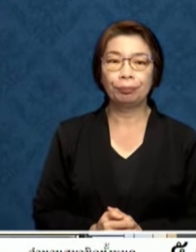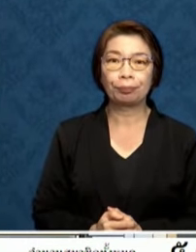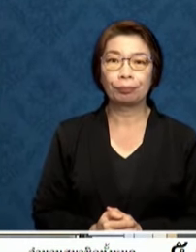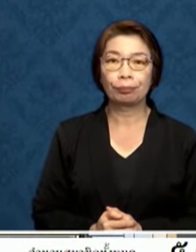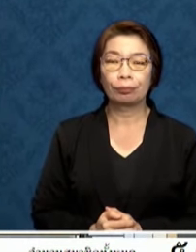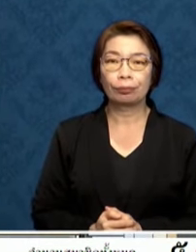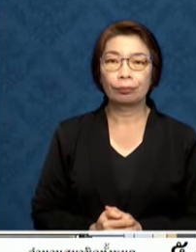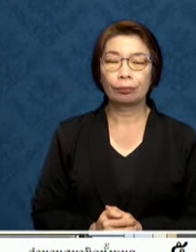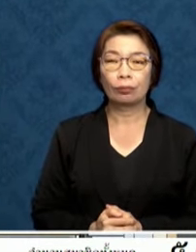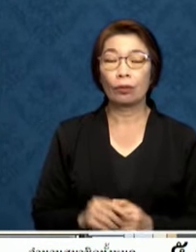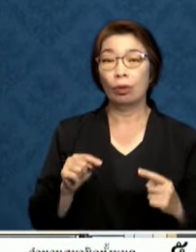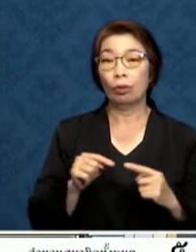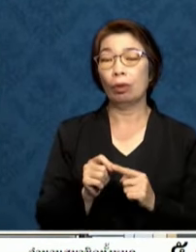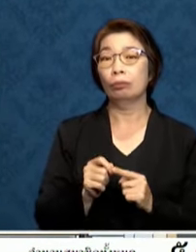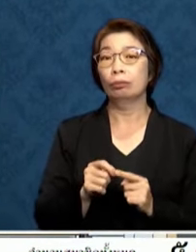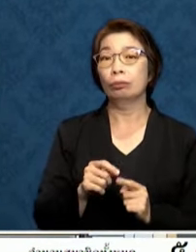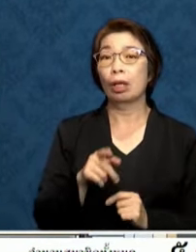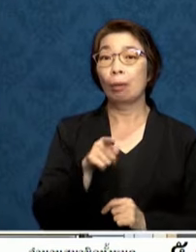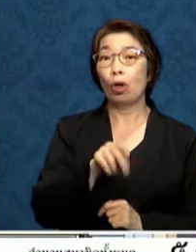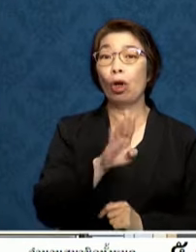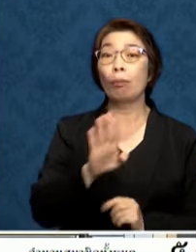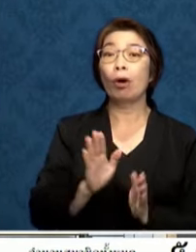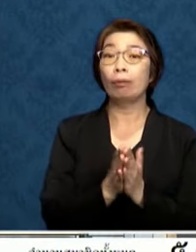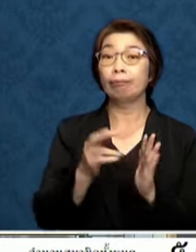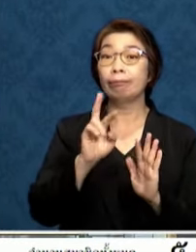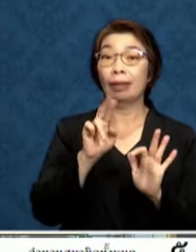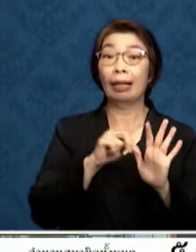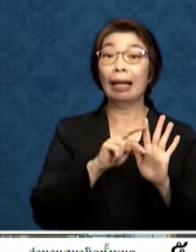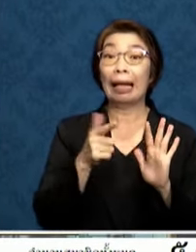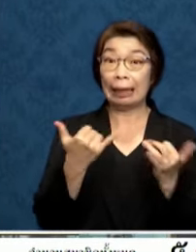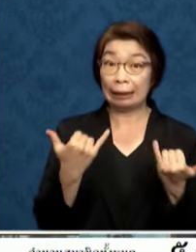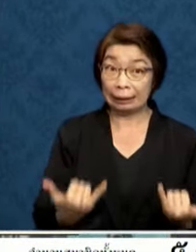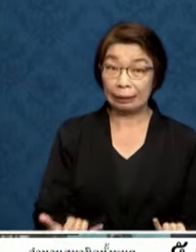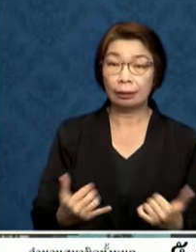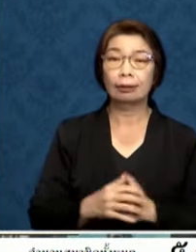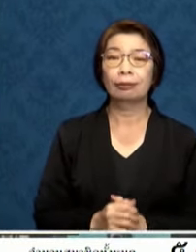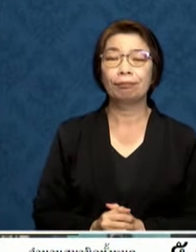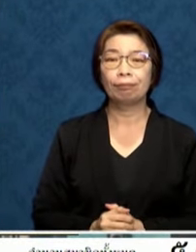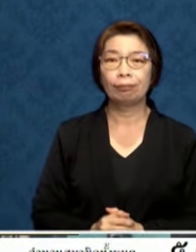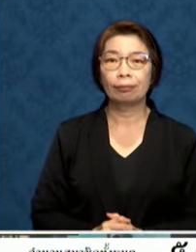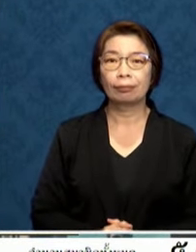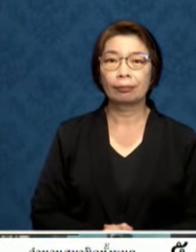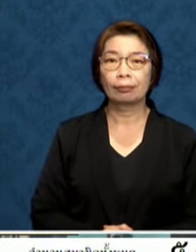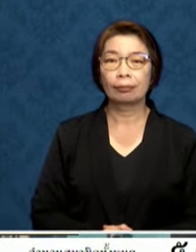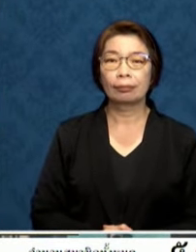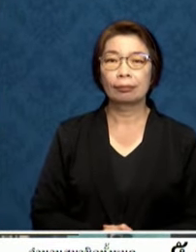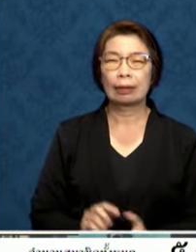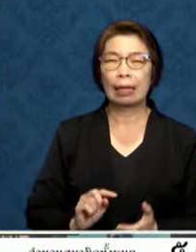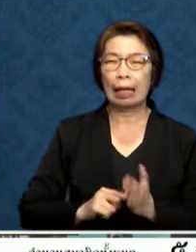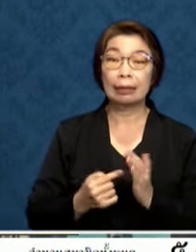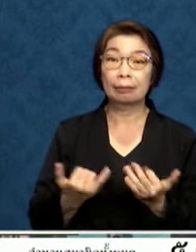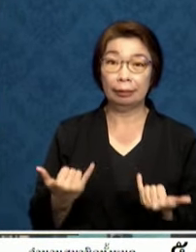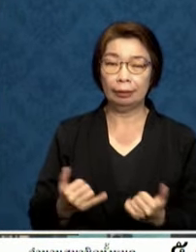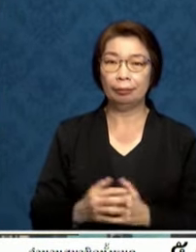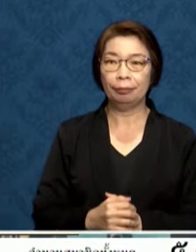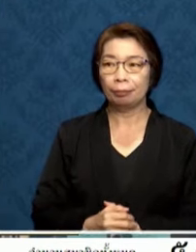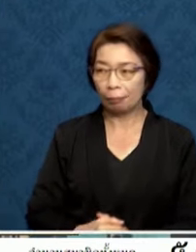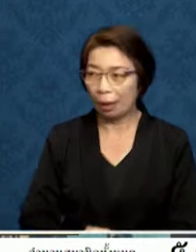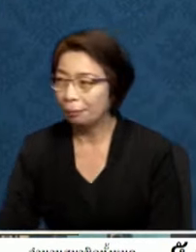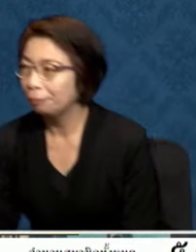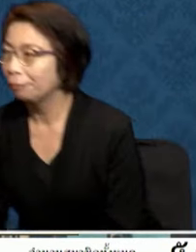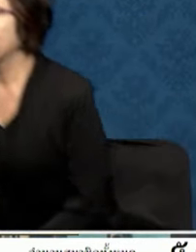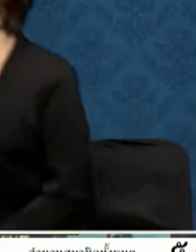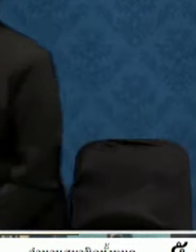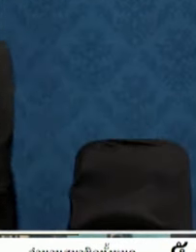ร่างพรบประชามติในครั้งนี้ครับก่อนอื่นนะครับขออนุญาตเรียน